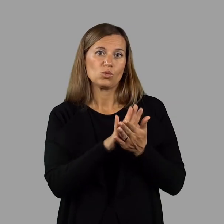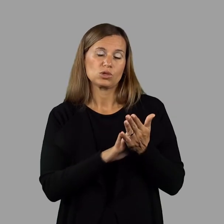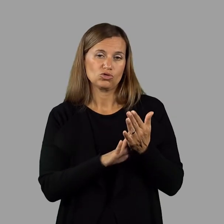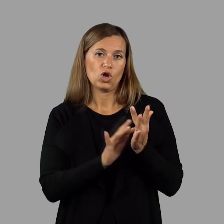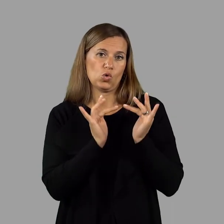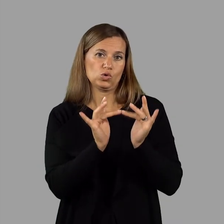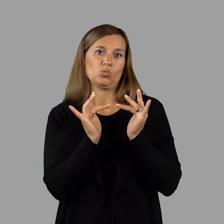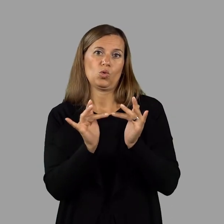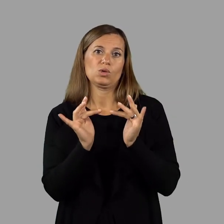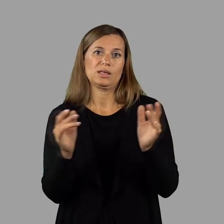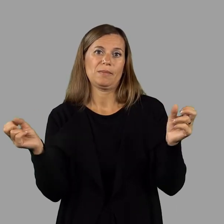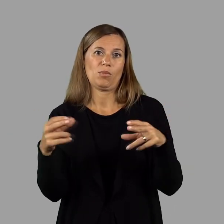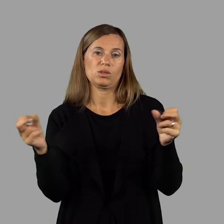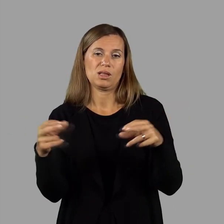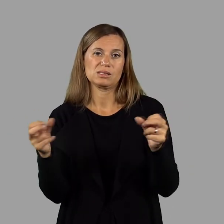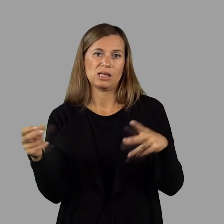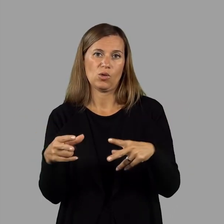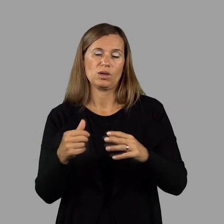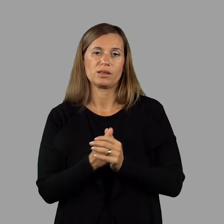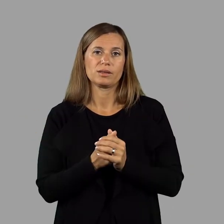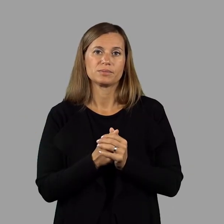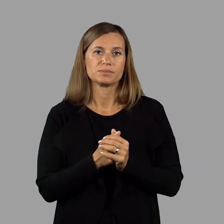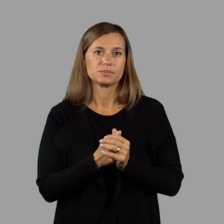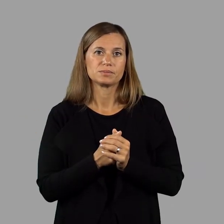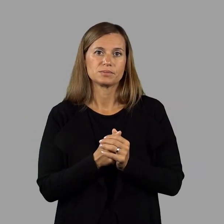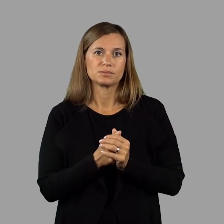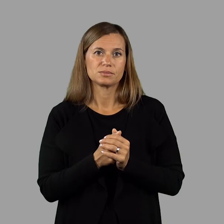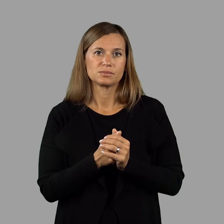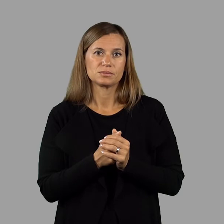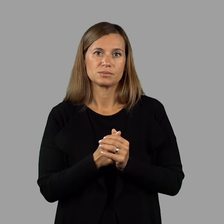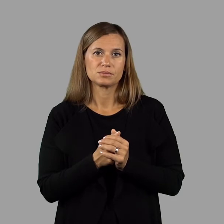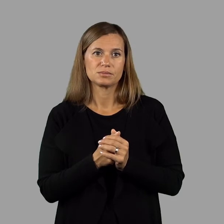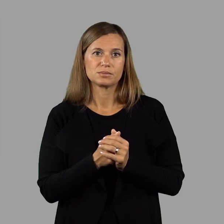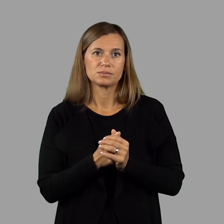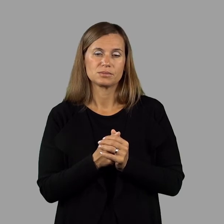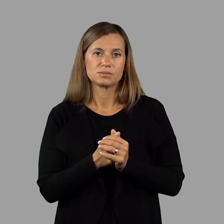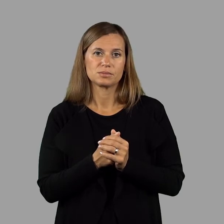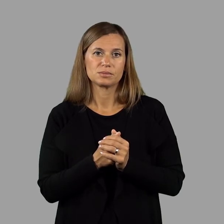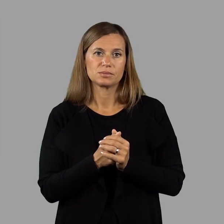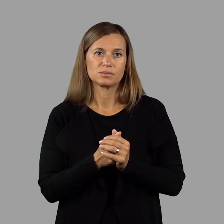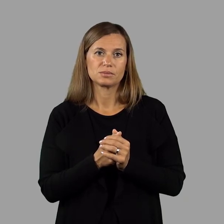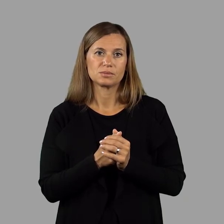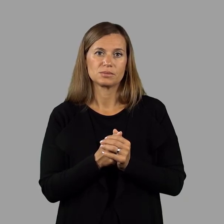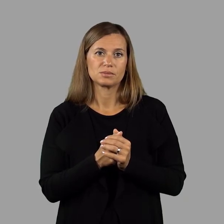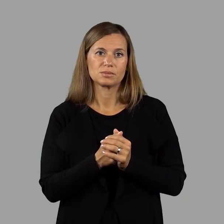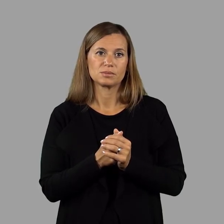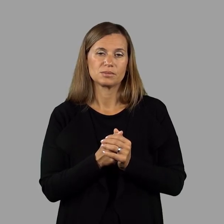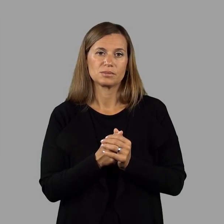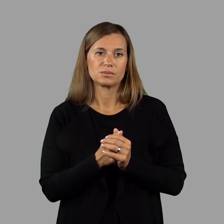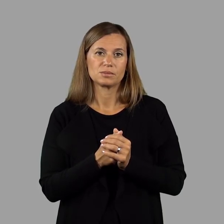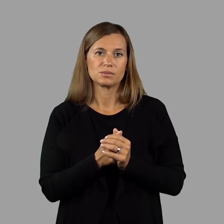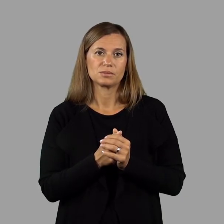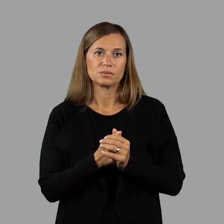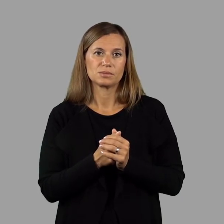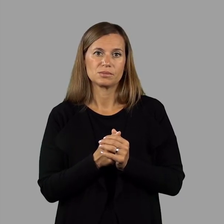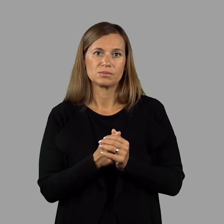se bo začelo prevajati oziroma se bo pojavili podnapisi. Če je razbit narod